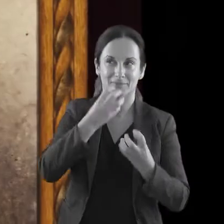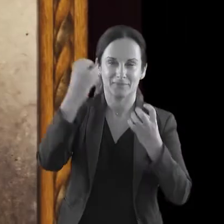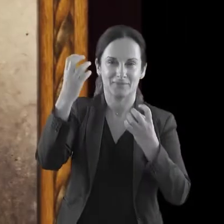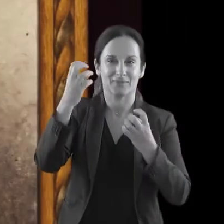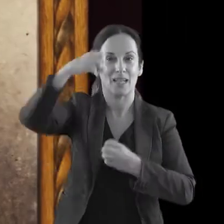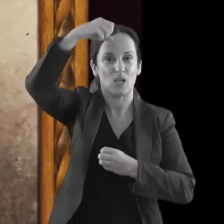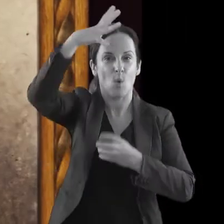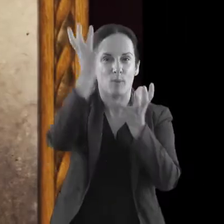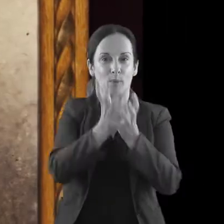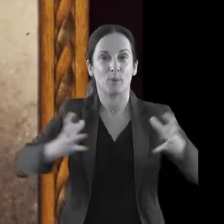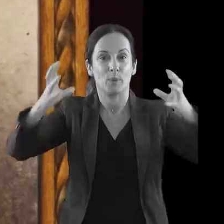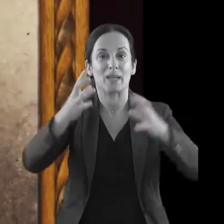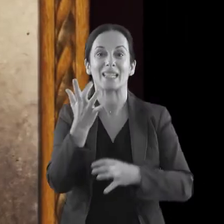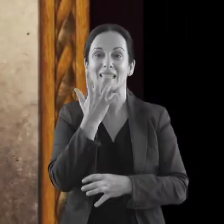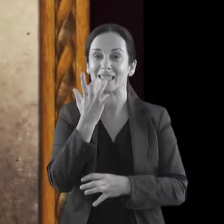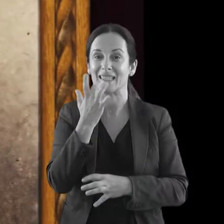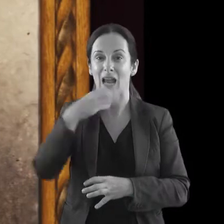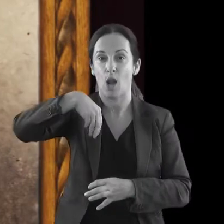d'estat.